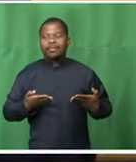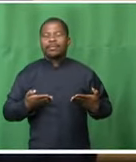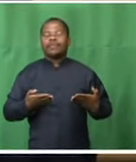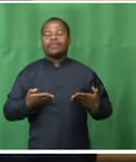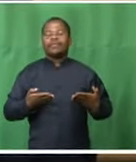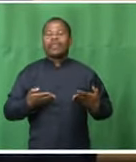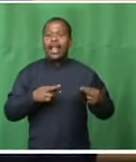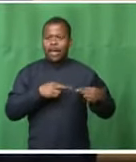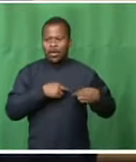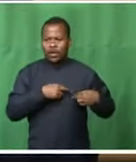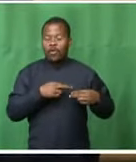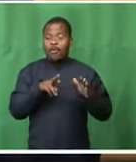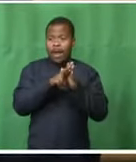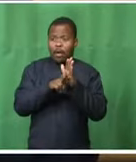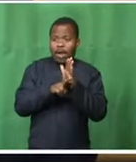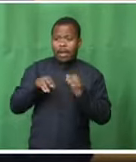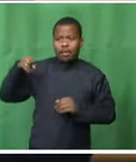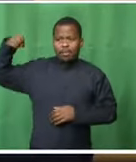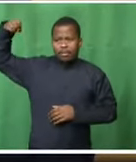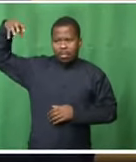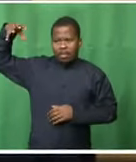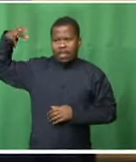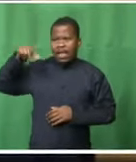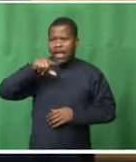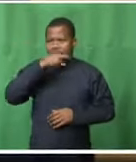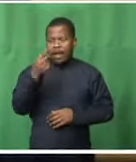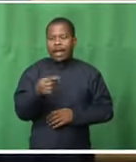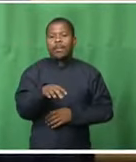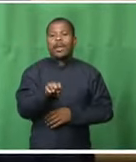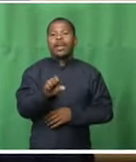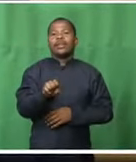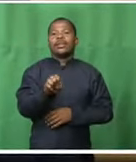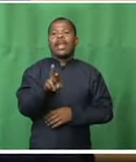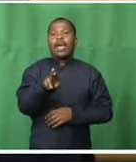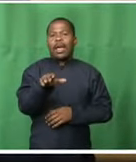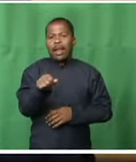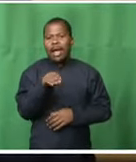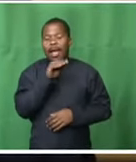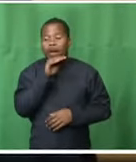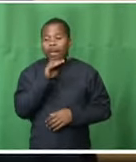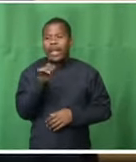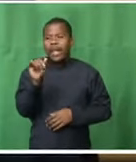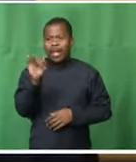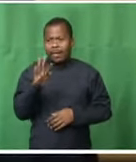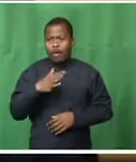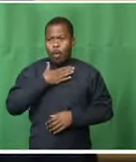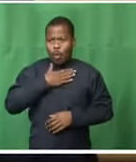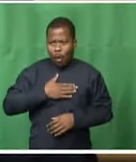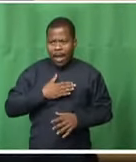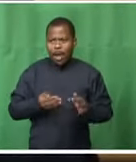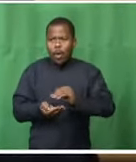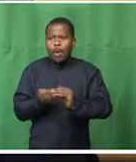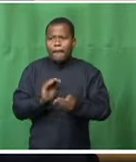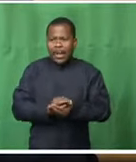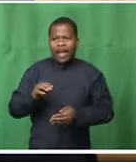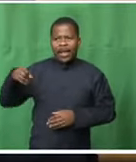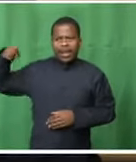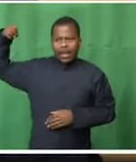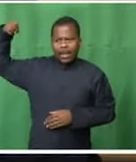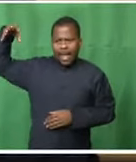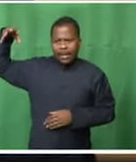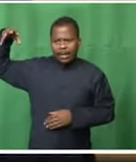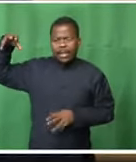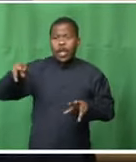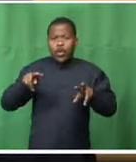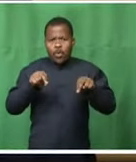iSERA ikhipha ama expression of interest kuzokuthi lofuna kuphehla gezi ngendlela ethi